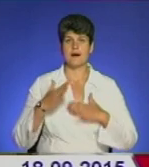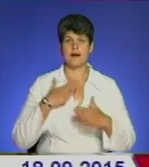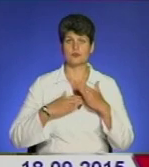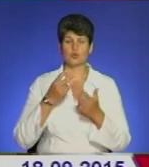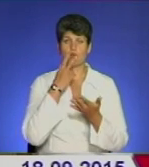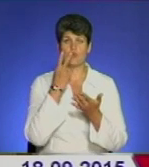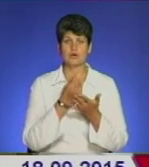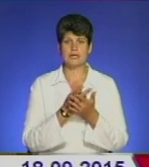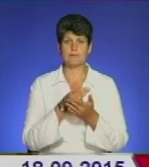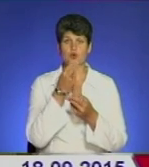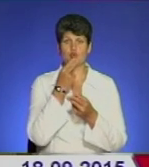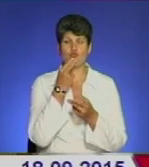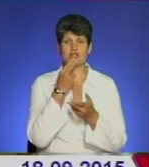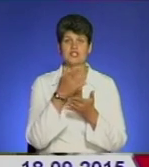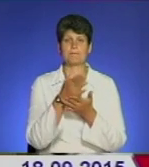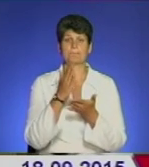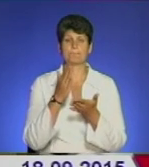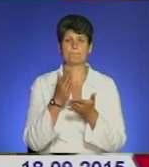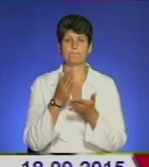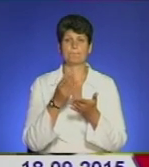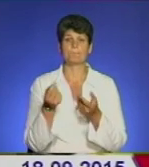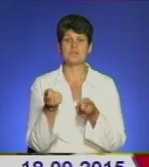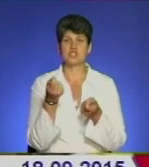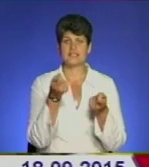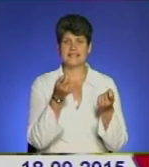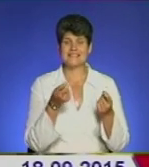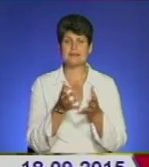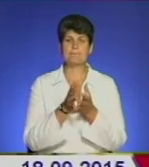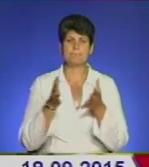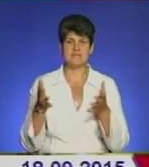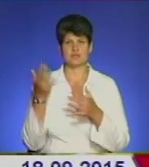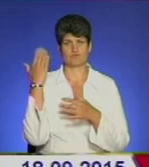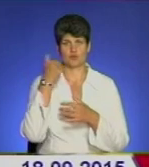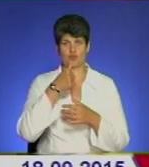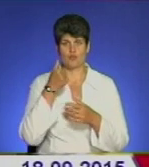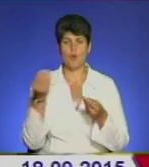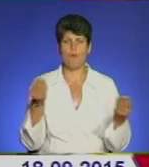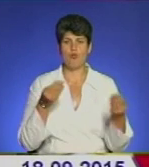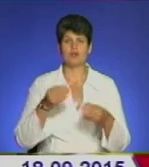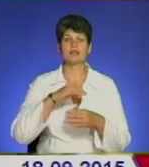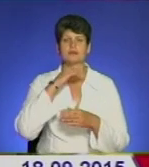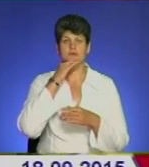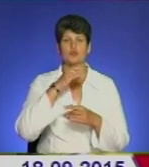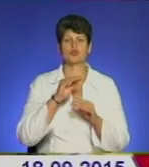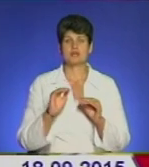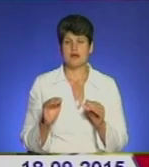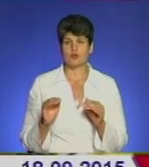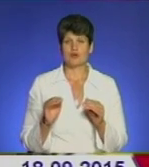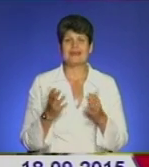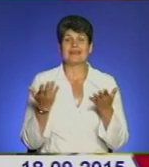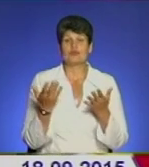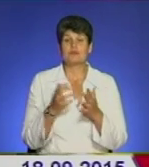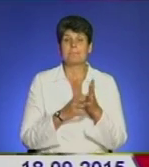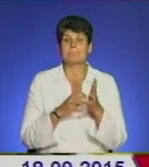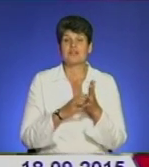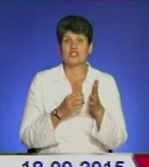по продовольчій пшениці. Пшениці продовольчої більше, ніж в минулому році, муки достатньо. Якихось причин